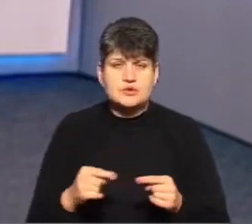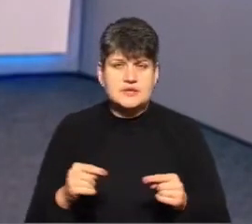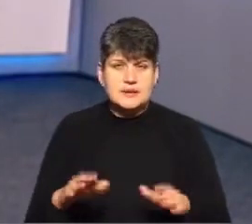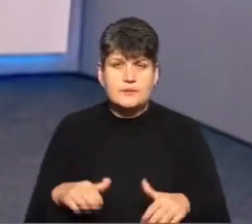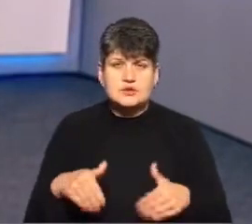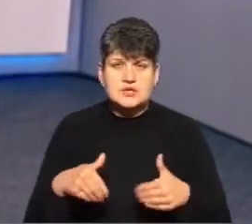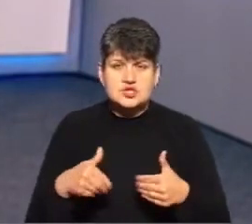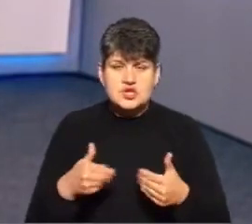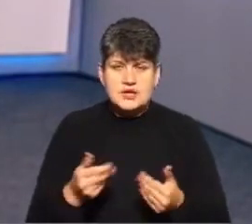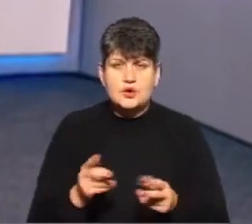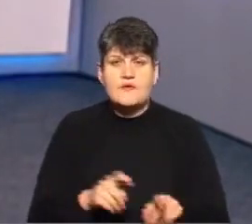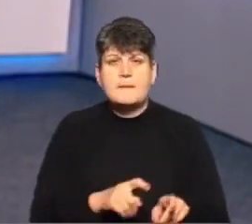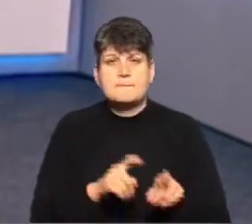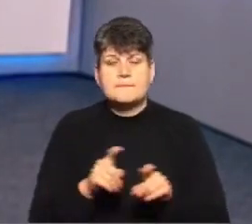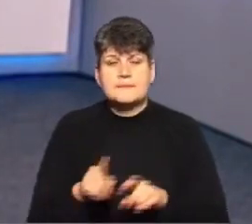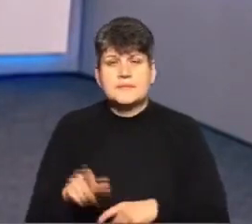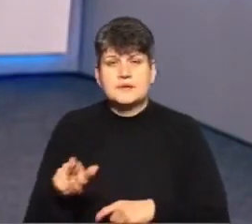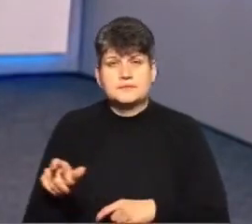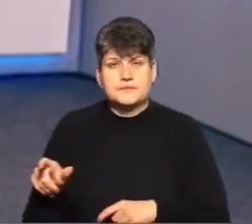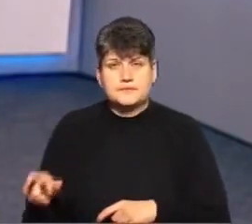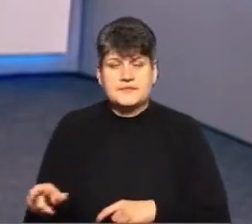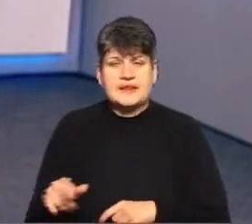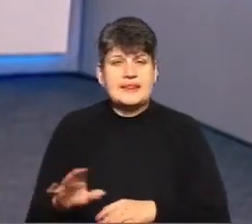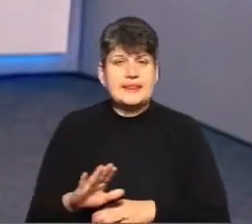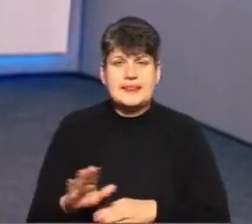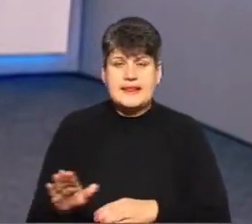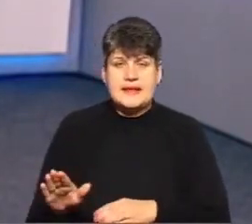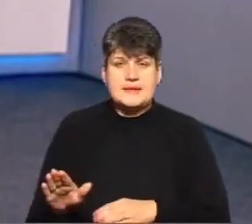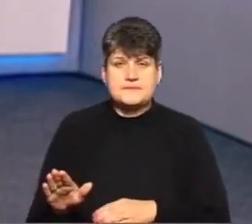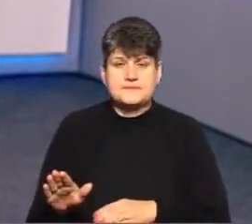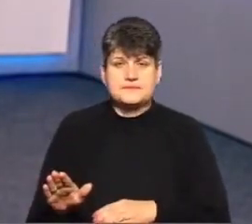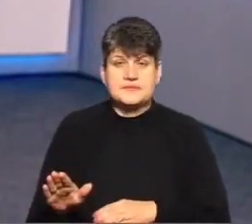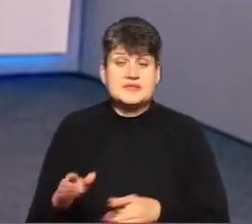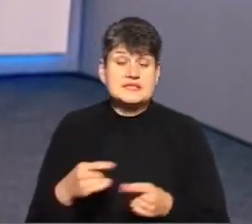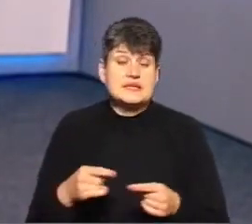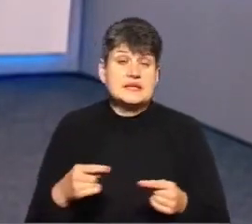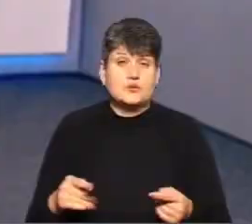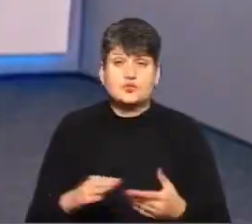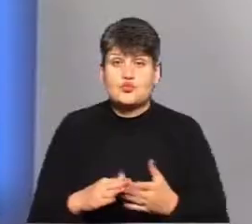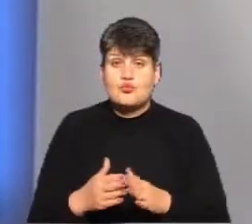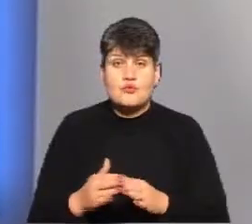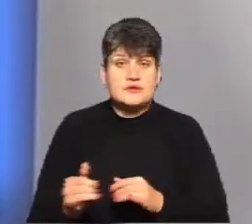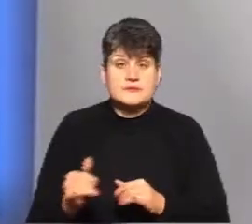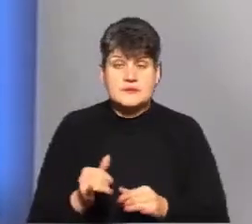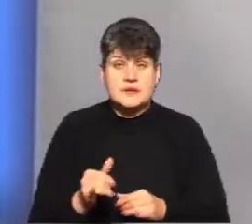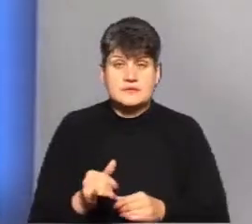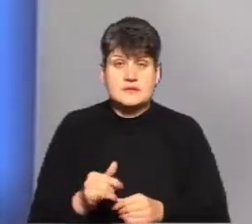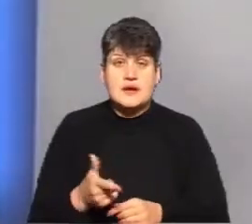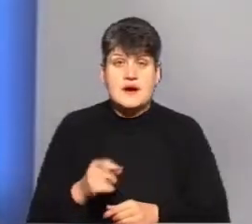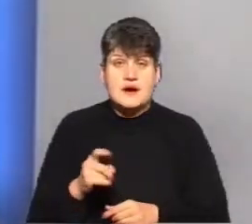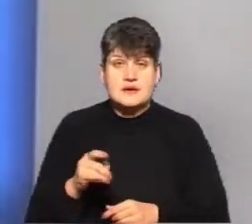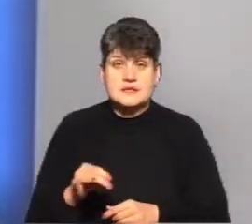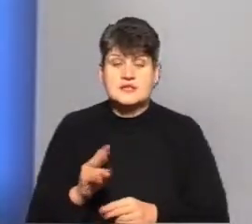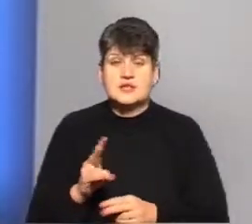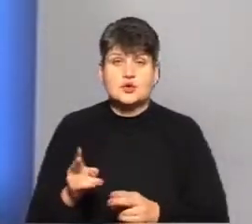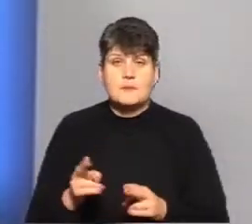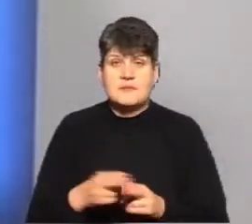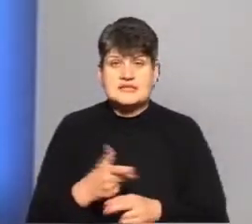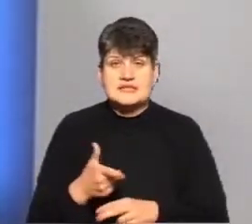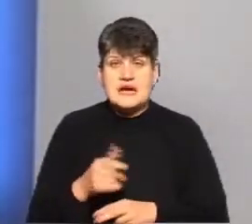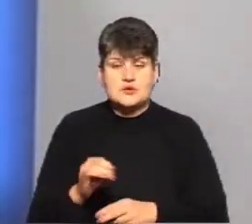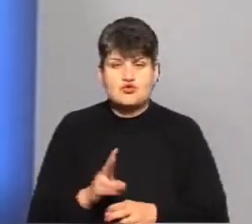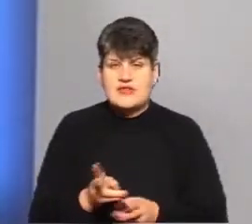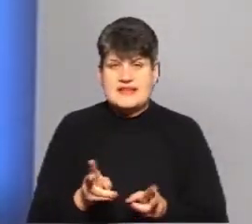перейшли споживачі, з якихось певних умов не забезпечить споживача газом, ніхто без газу не залишиться, тому що